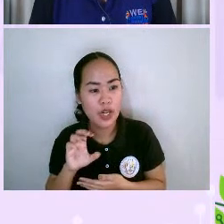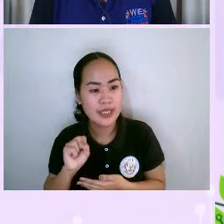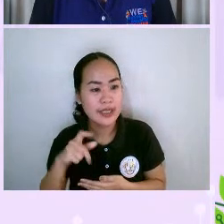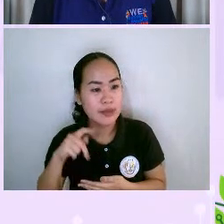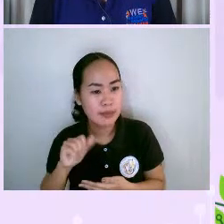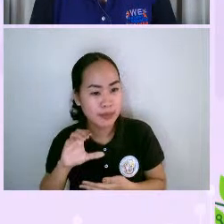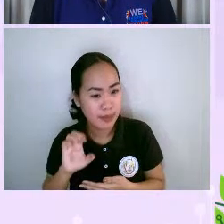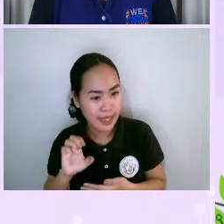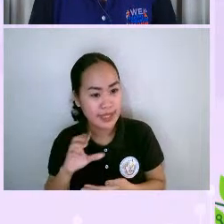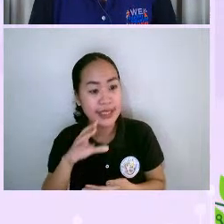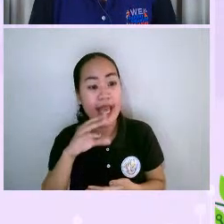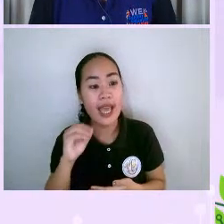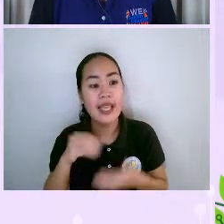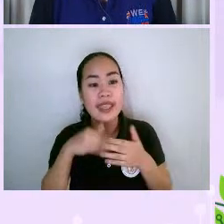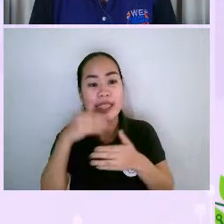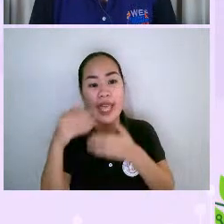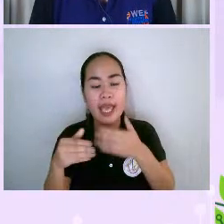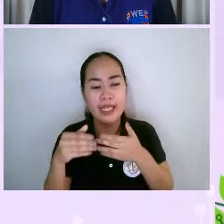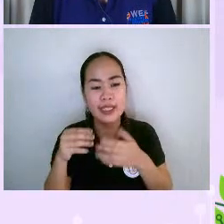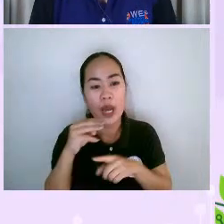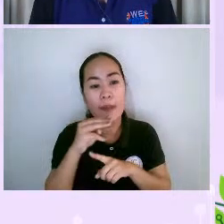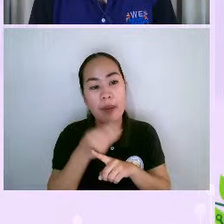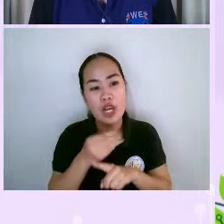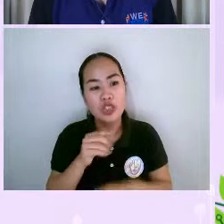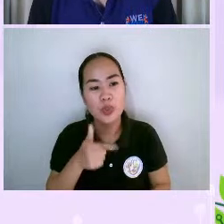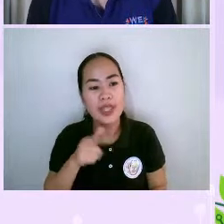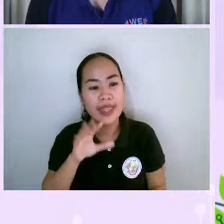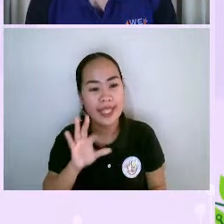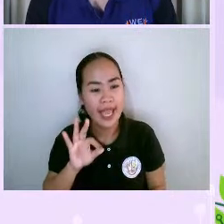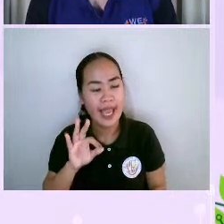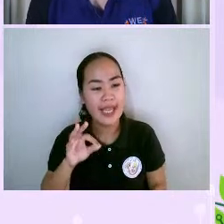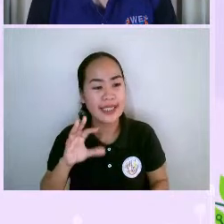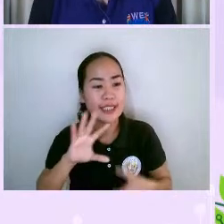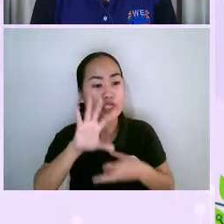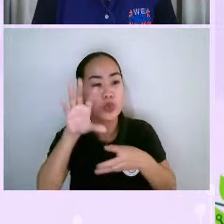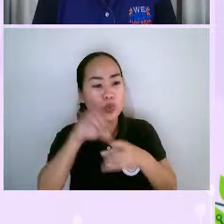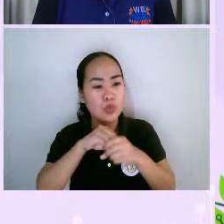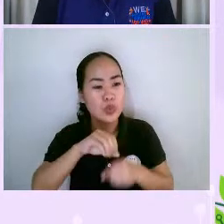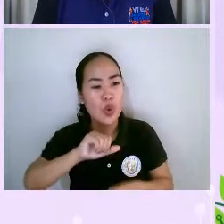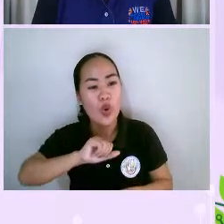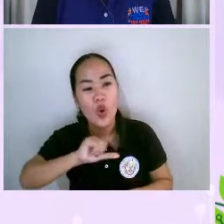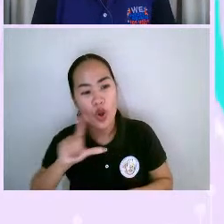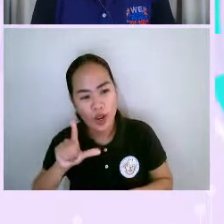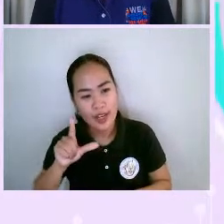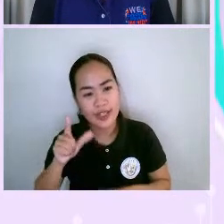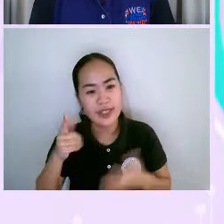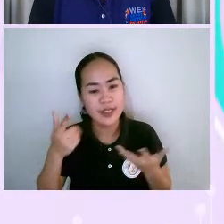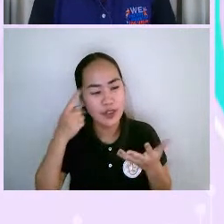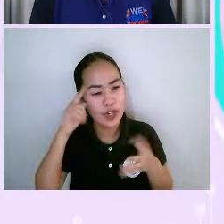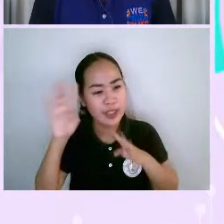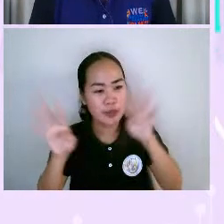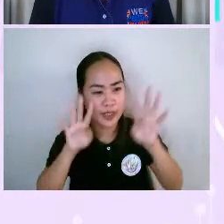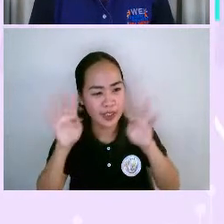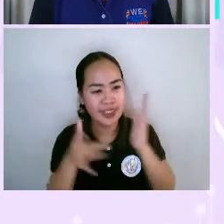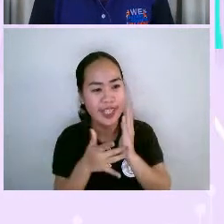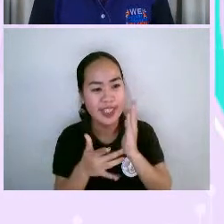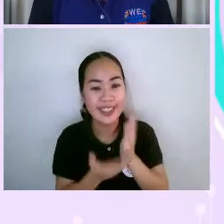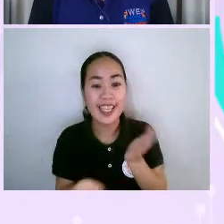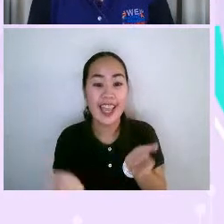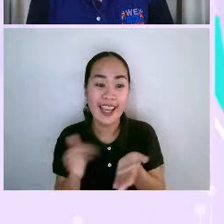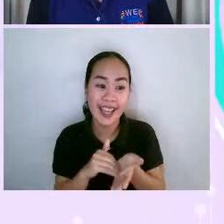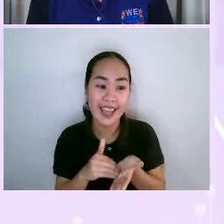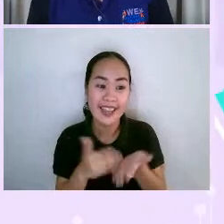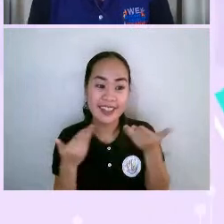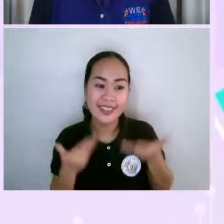na Kasama All, Inclusivity in Innovation and Technology. Muli, ako po si Jessel Aquino. Maraming salamat po